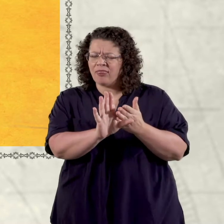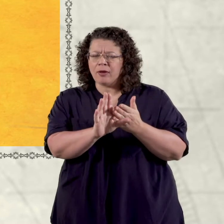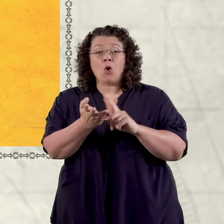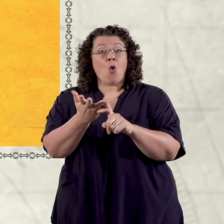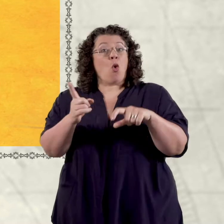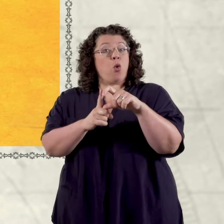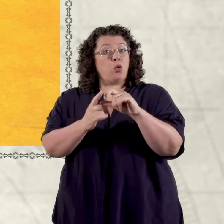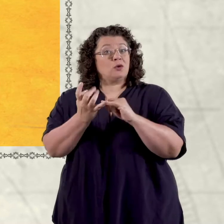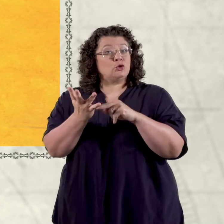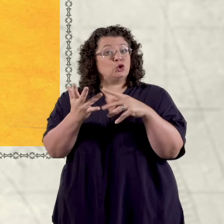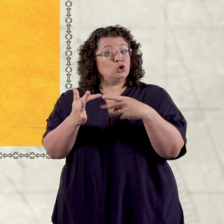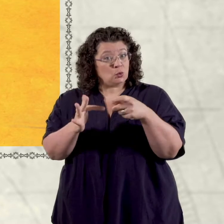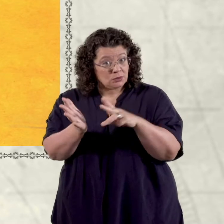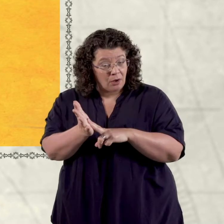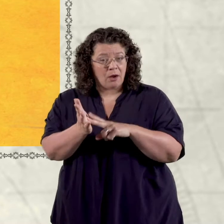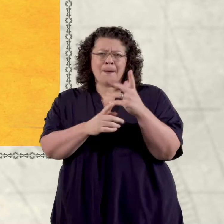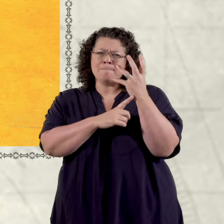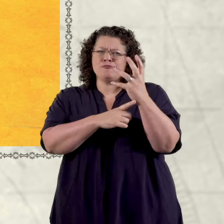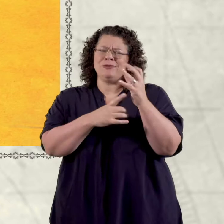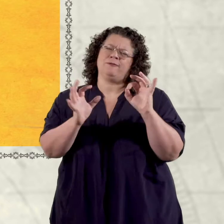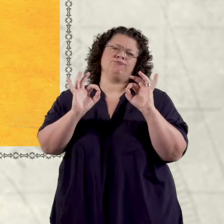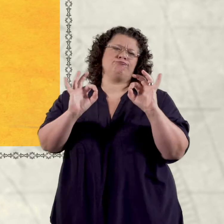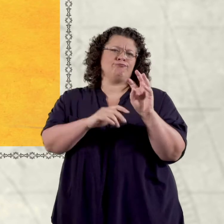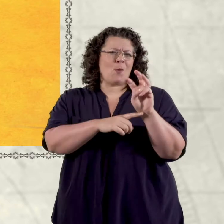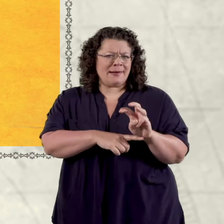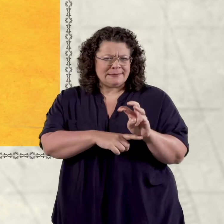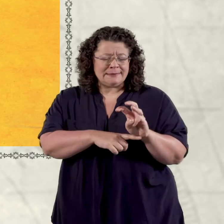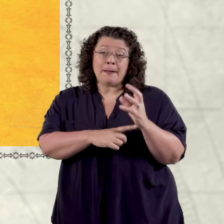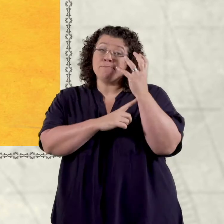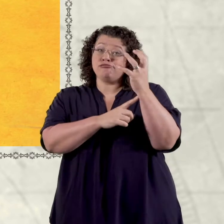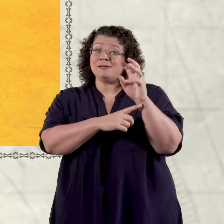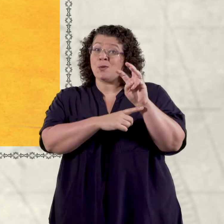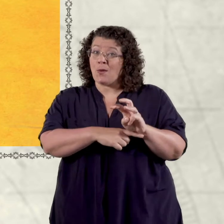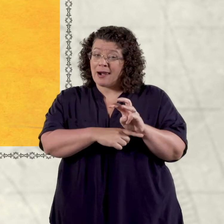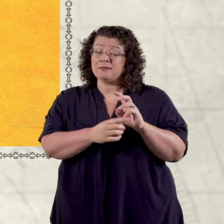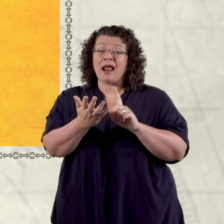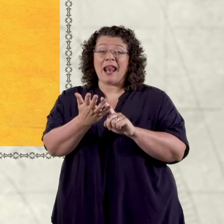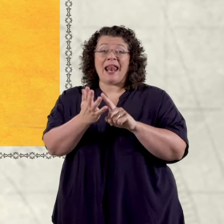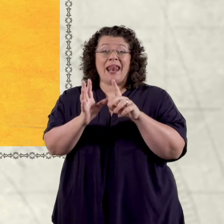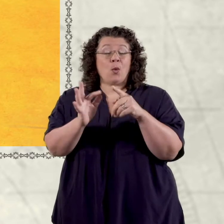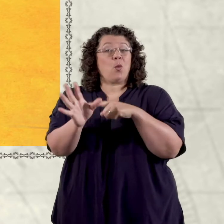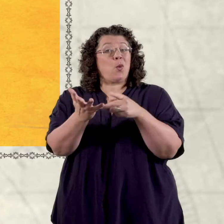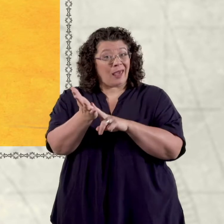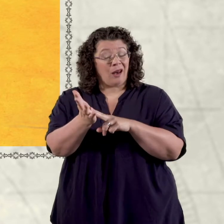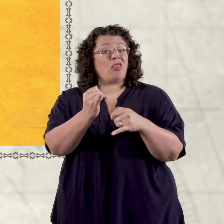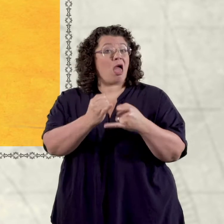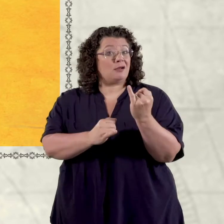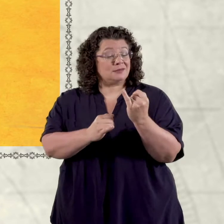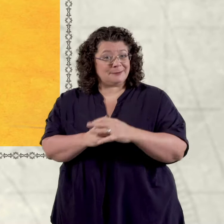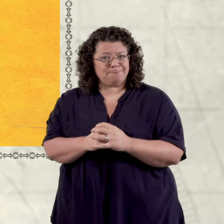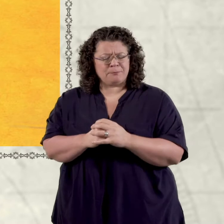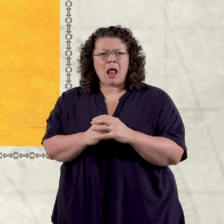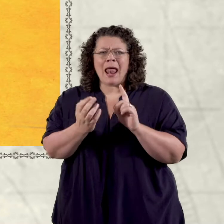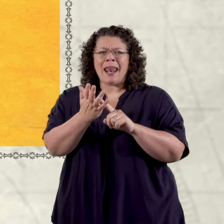Cymru Bur. Llywelyn, eich Llyw Olaf, a gafodd ei dwyllo, a'i lofruddio, ar